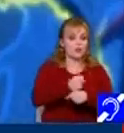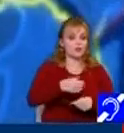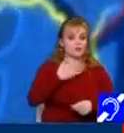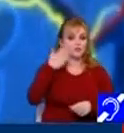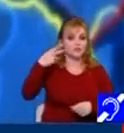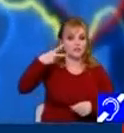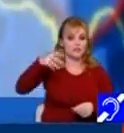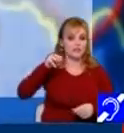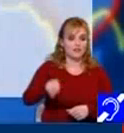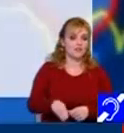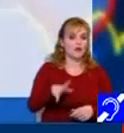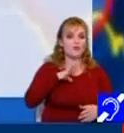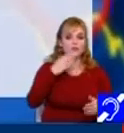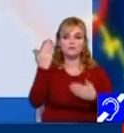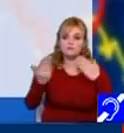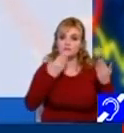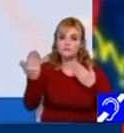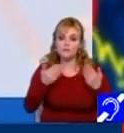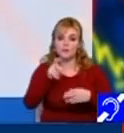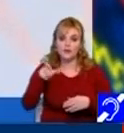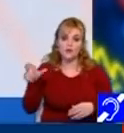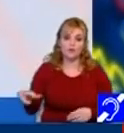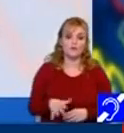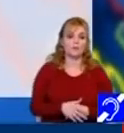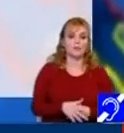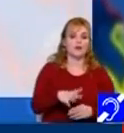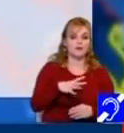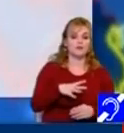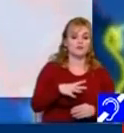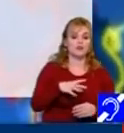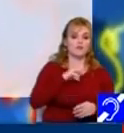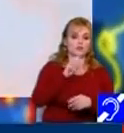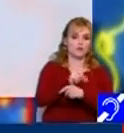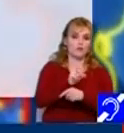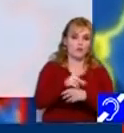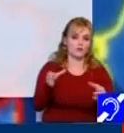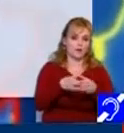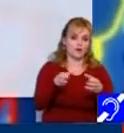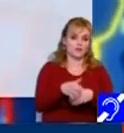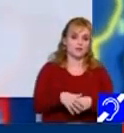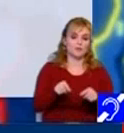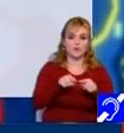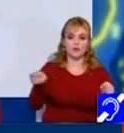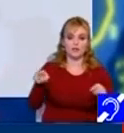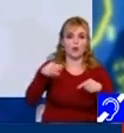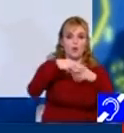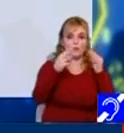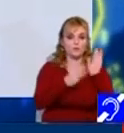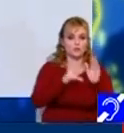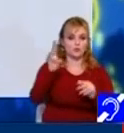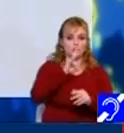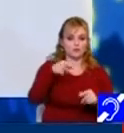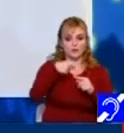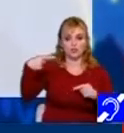de ani. Barometrul opiniei publice realizat de către compania CBS Saxa la comanda Institutului de Politici Publice în perioada 18